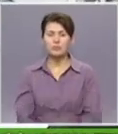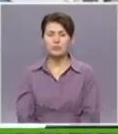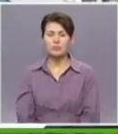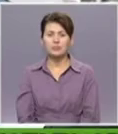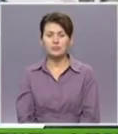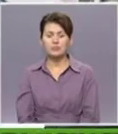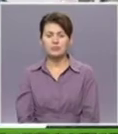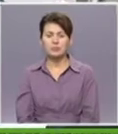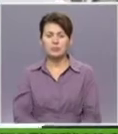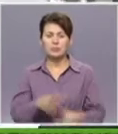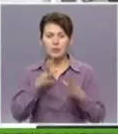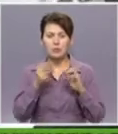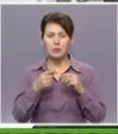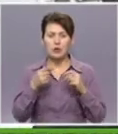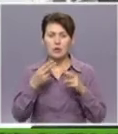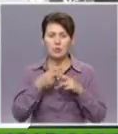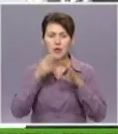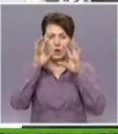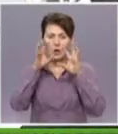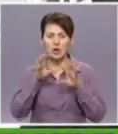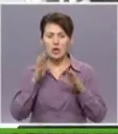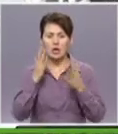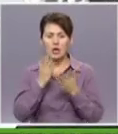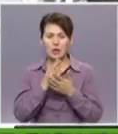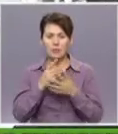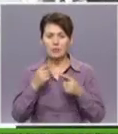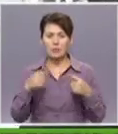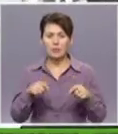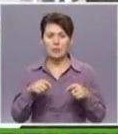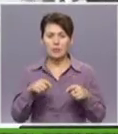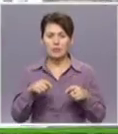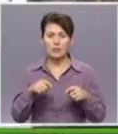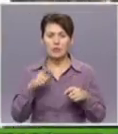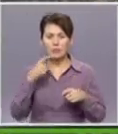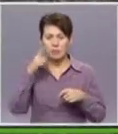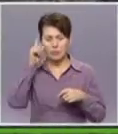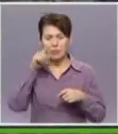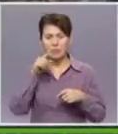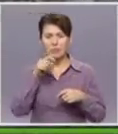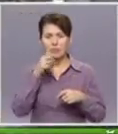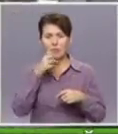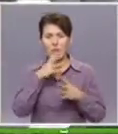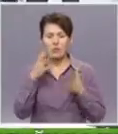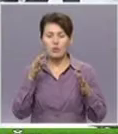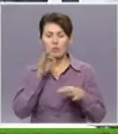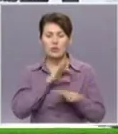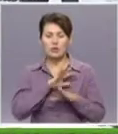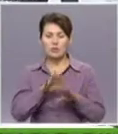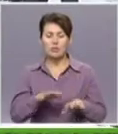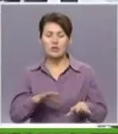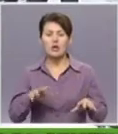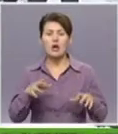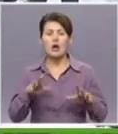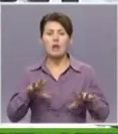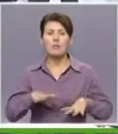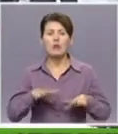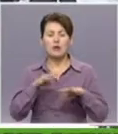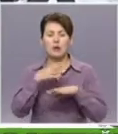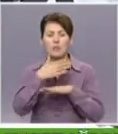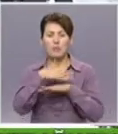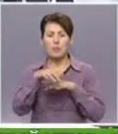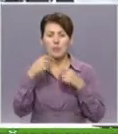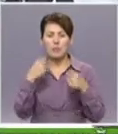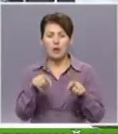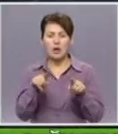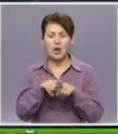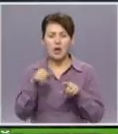Жалпы бұндай кәсіптің заңсыз екенін білесіз ба? Білеміз. Жоқ, қайталанбайды, екінші. Жабай сауданың жолын кесу мақсатында